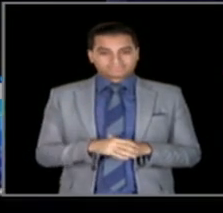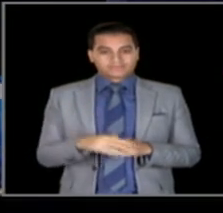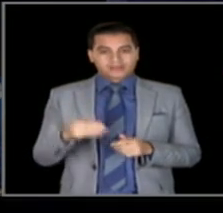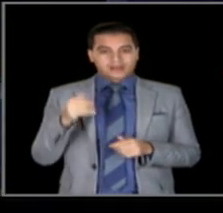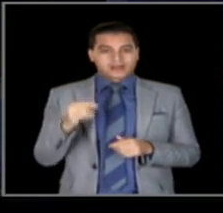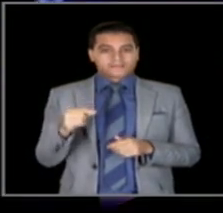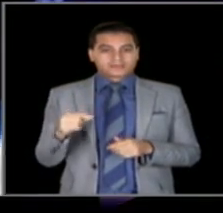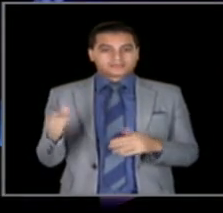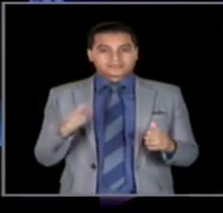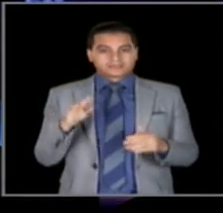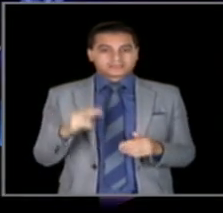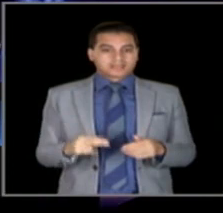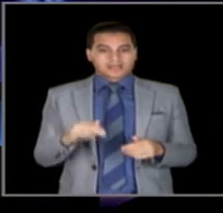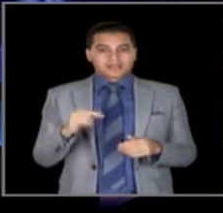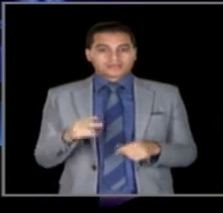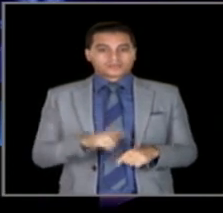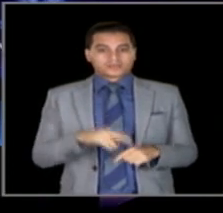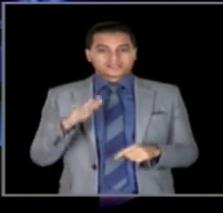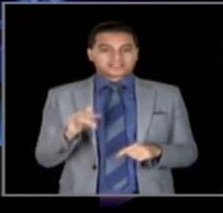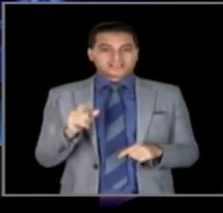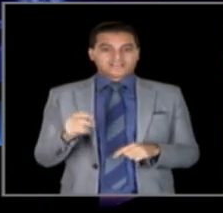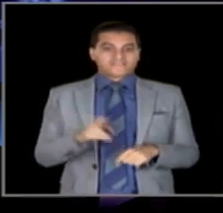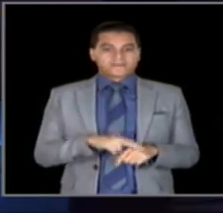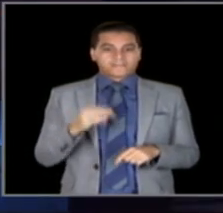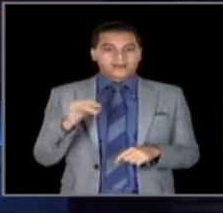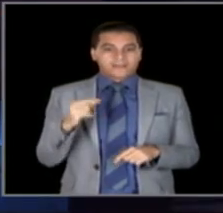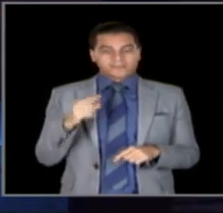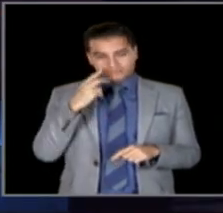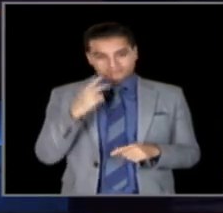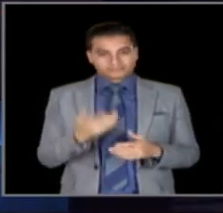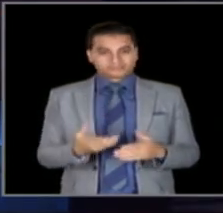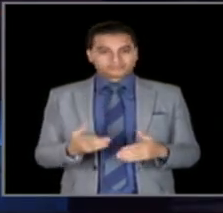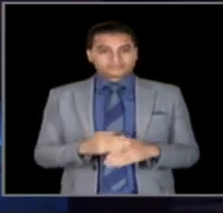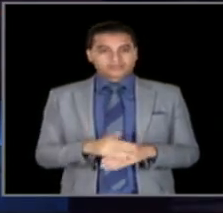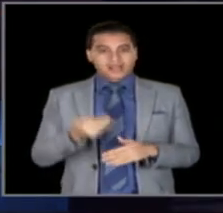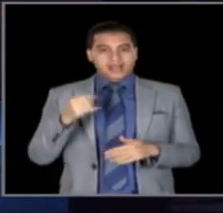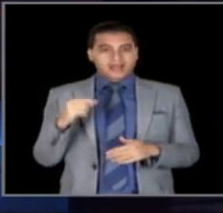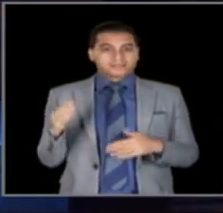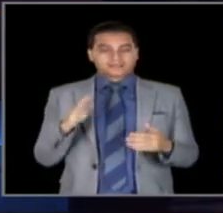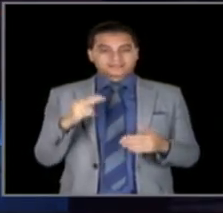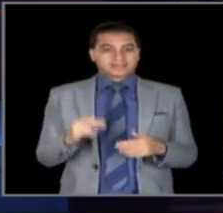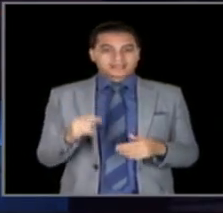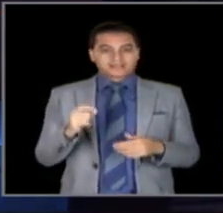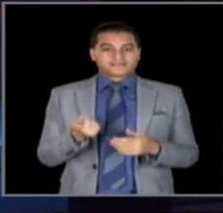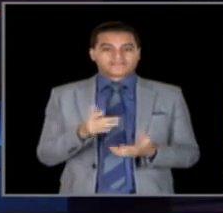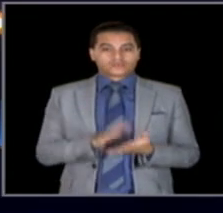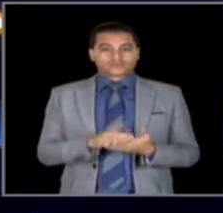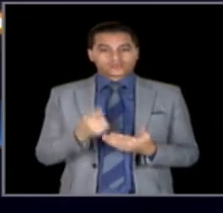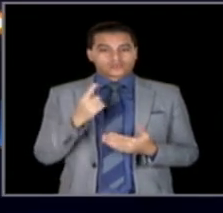أحمد سعيد وسيف محمد. سيف محمد وأحمد سعيد. أحمد سعيد فرصتك